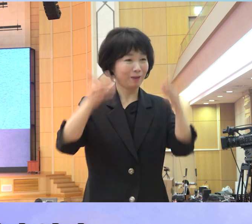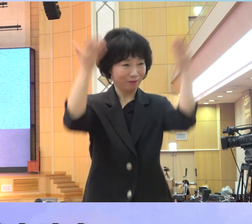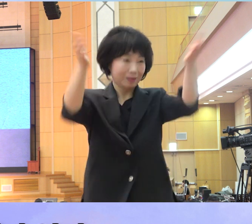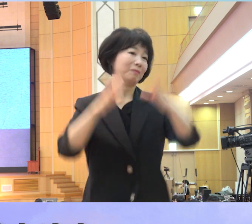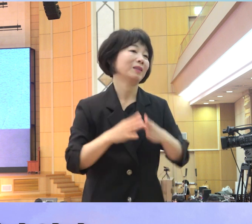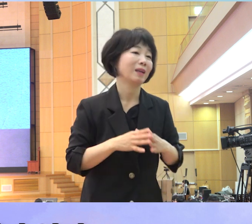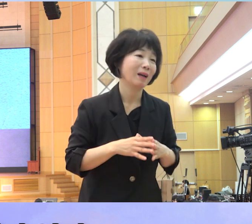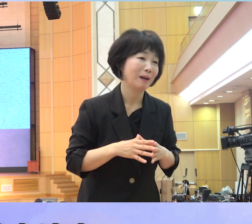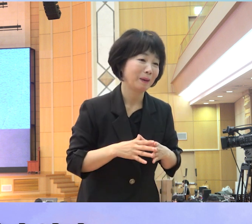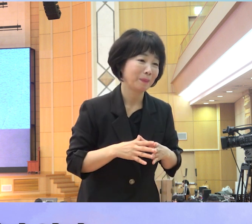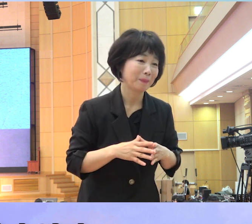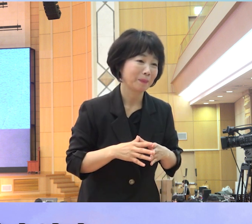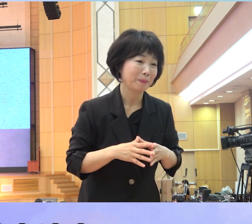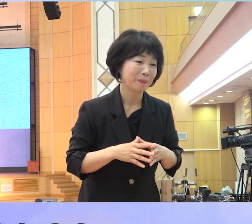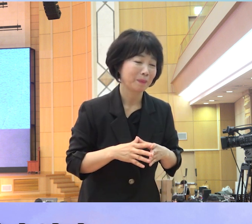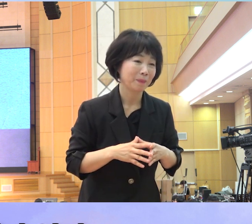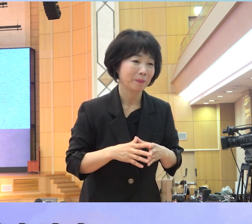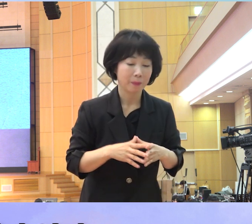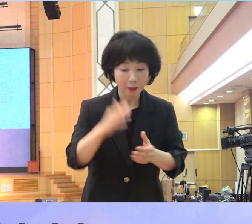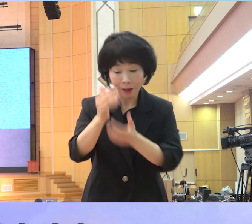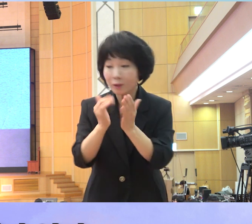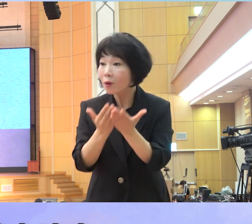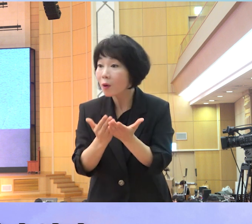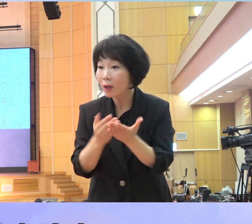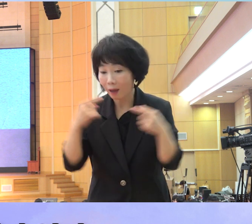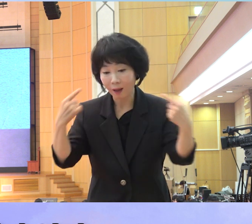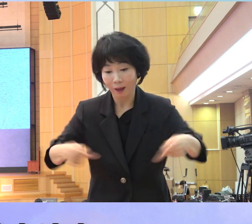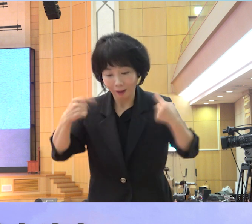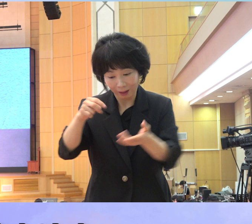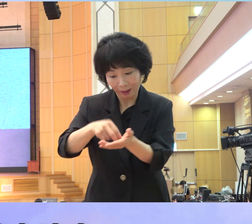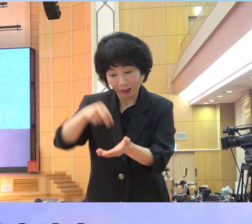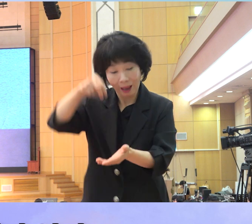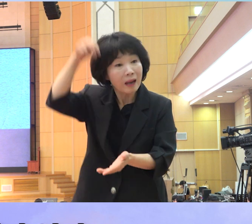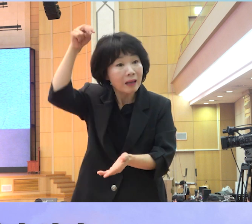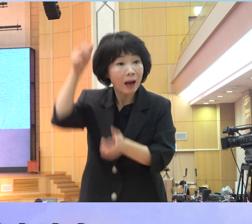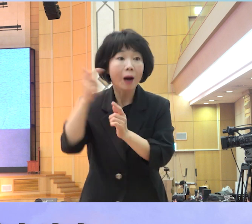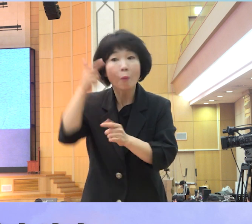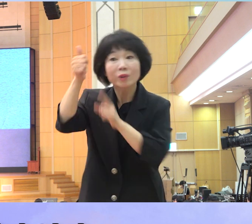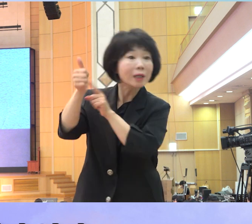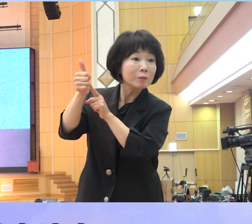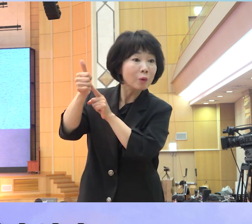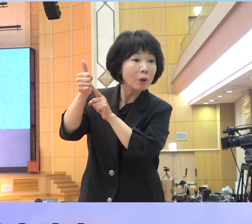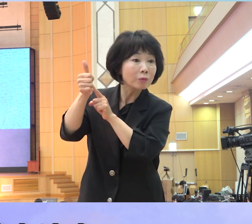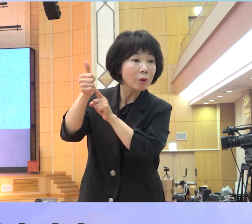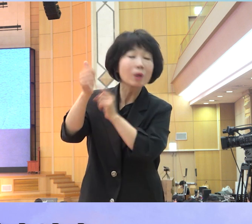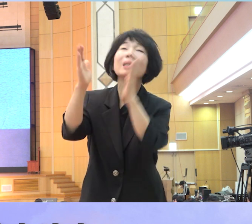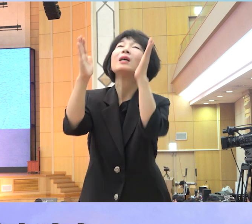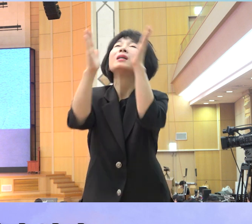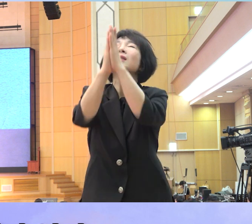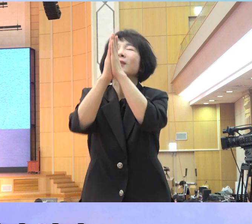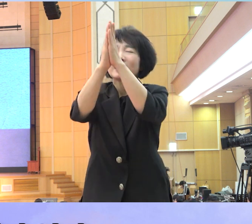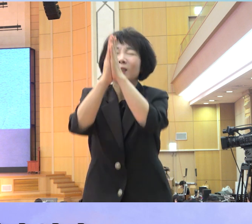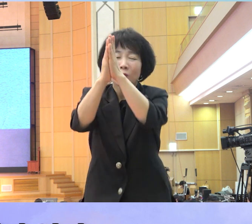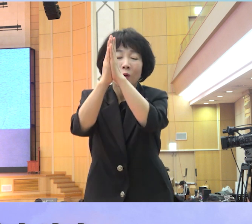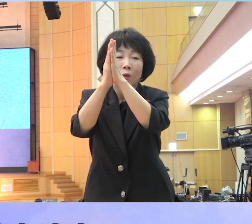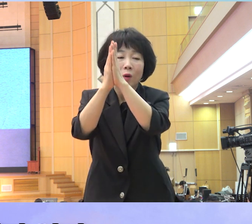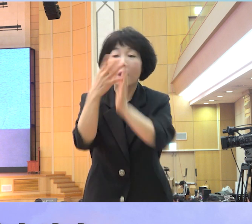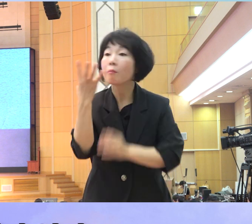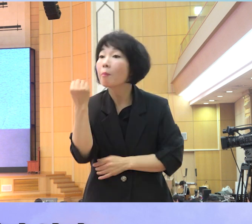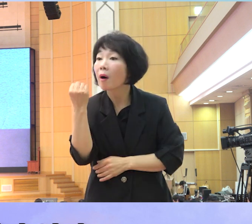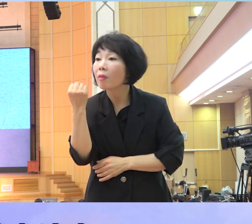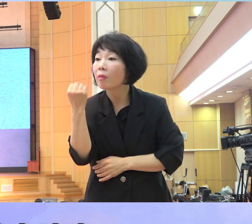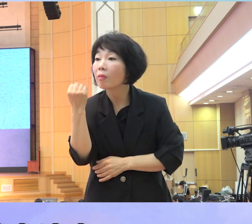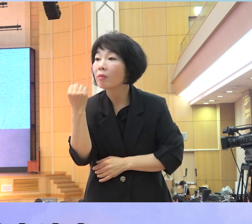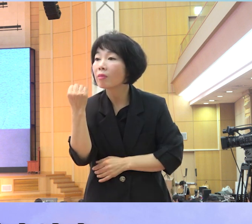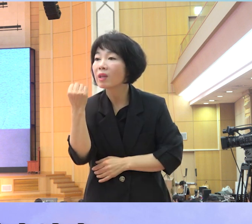엘리야도 여러분 7번 기도했어요. 예수님도 사역하시기, 그 십자가 지기 전에 한 번 겟세마네 동산에서 한